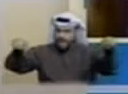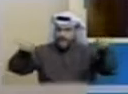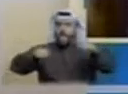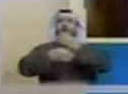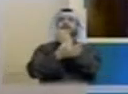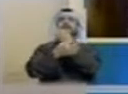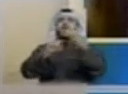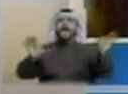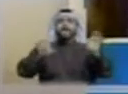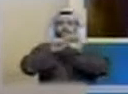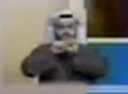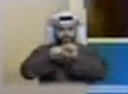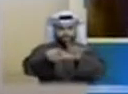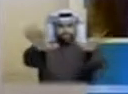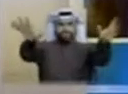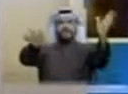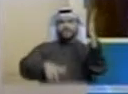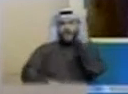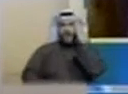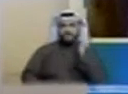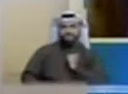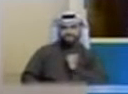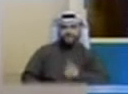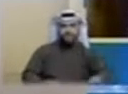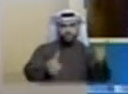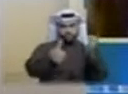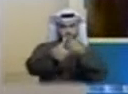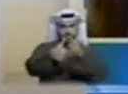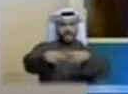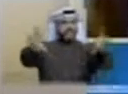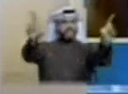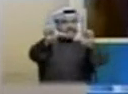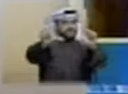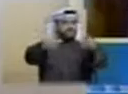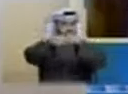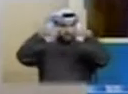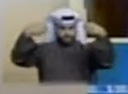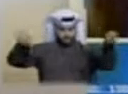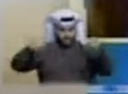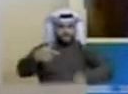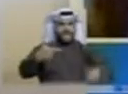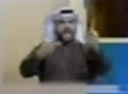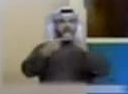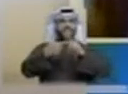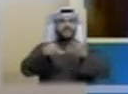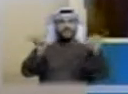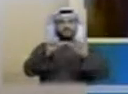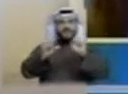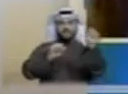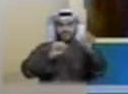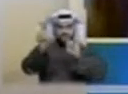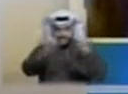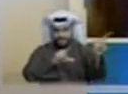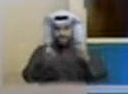وسيلة واتجاه. الاتجاه الأول كان عن طريق الإذاعة والتلفزيون والصحافة، الجانب الآخر وسائل التواصل الاجتماعي، والأخير